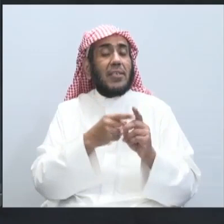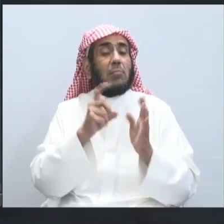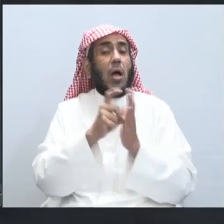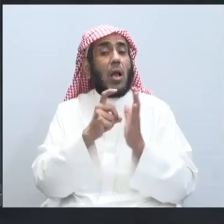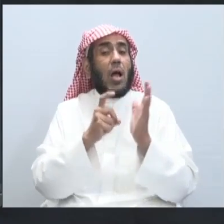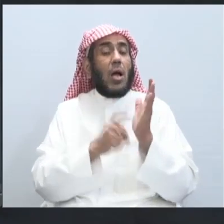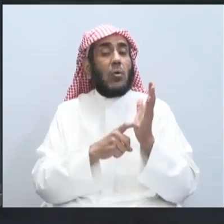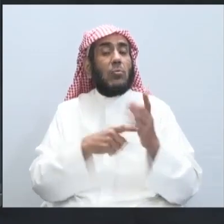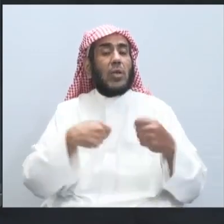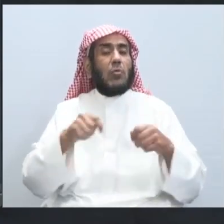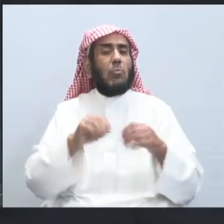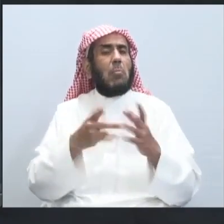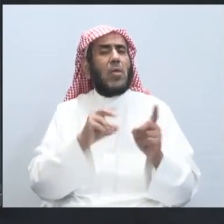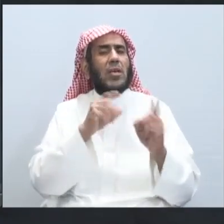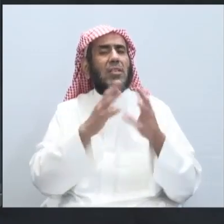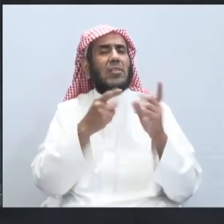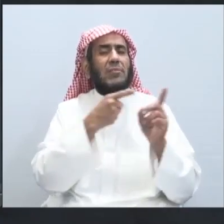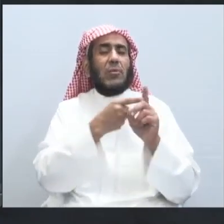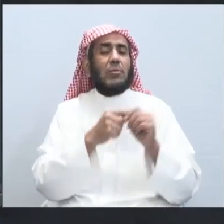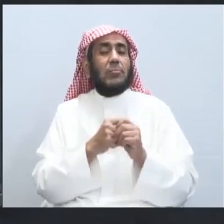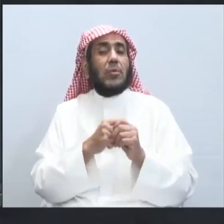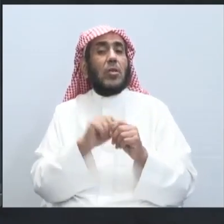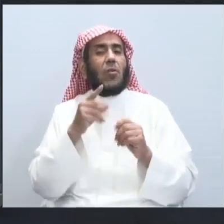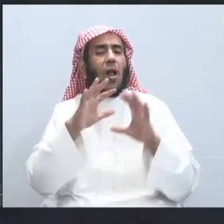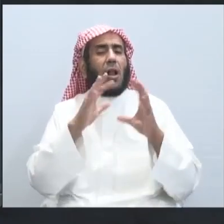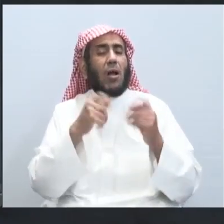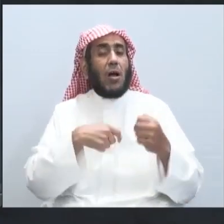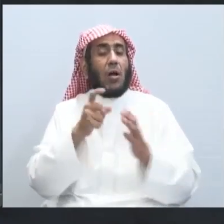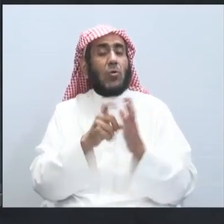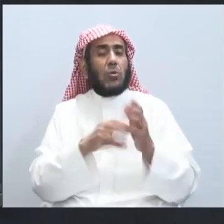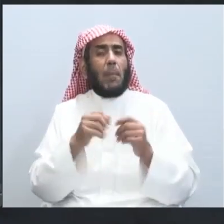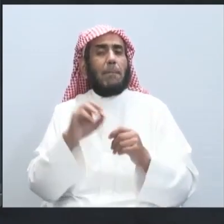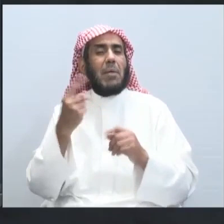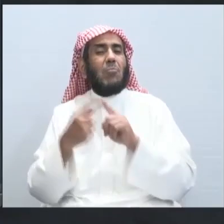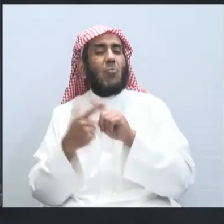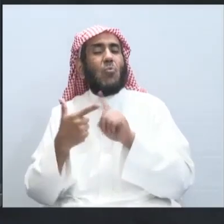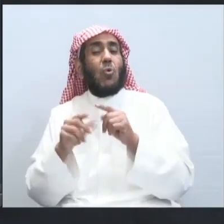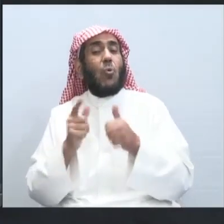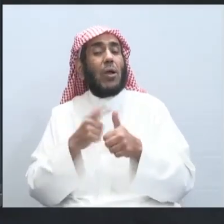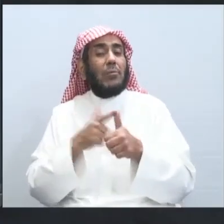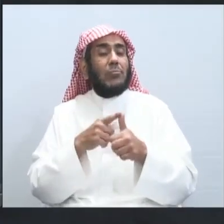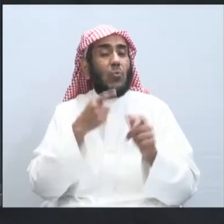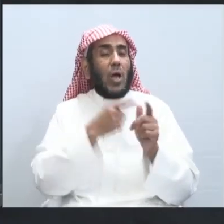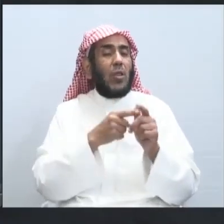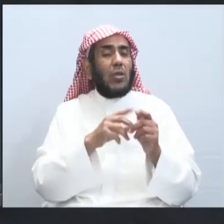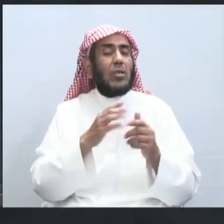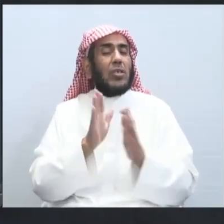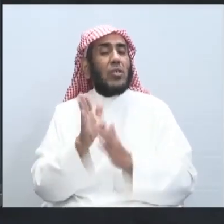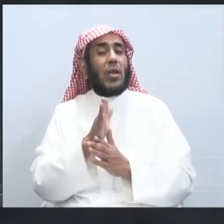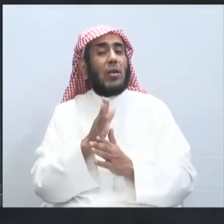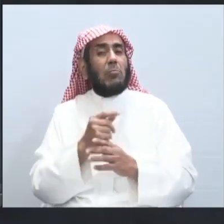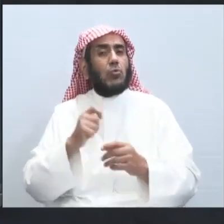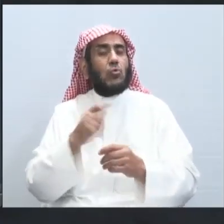بماذا يتسم القانون التجاري يتسم بميزتين الميزه الاولى نلاحظ جانب ماذا